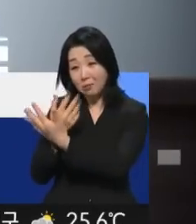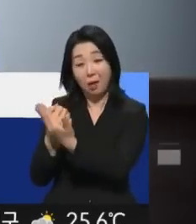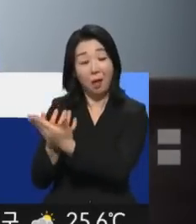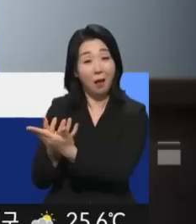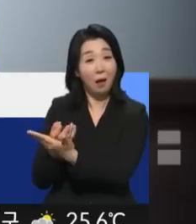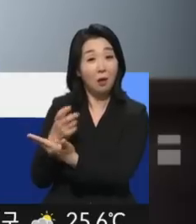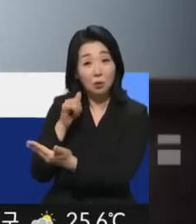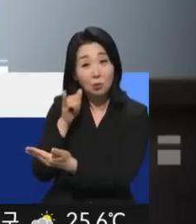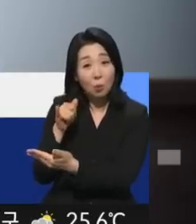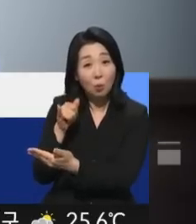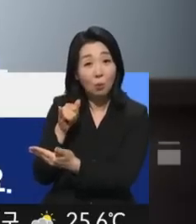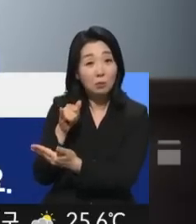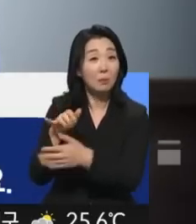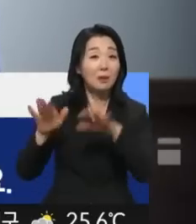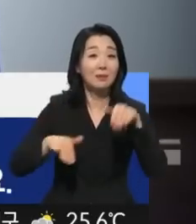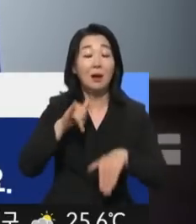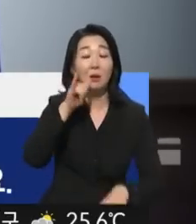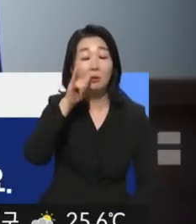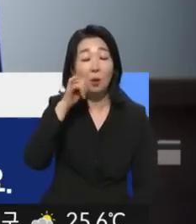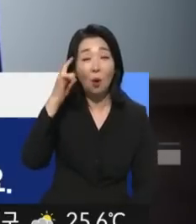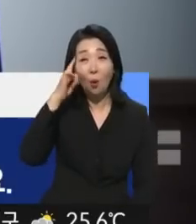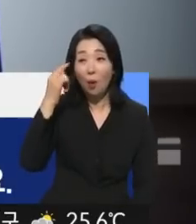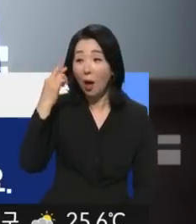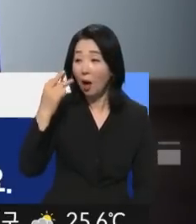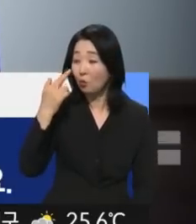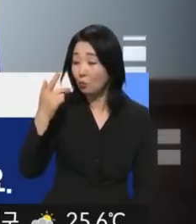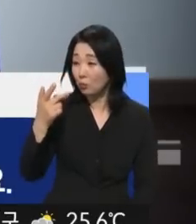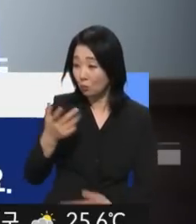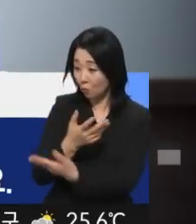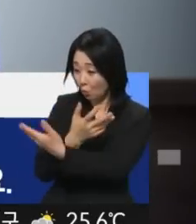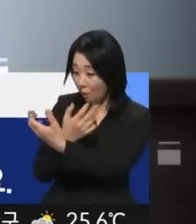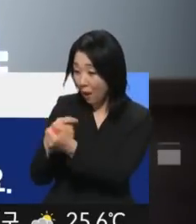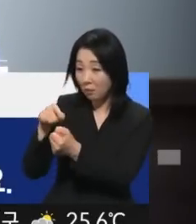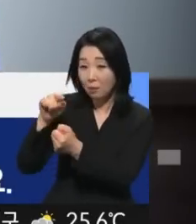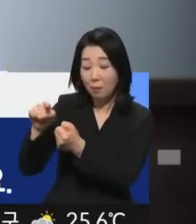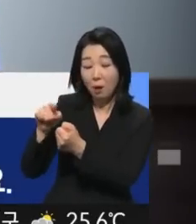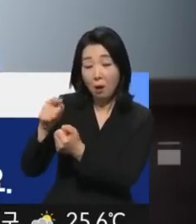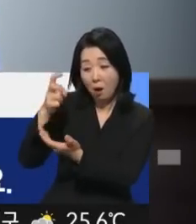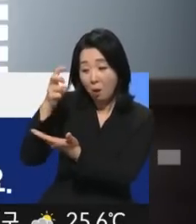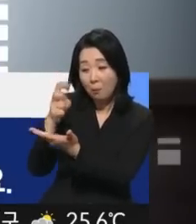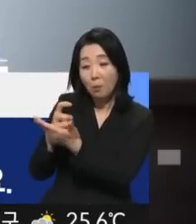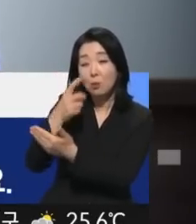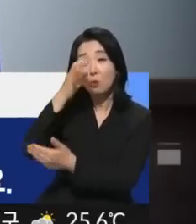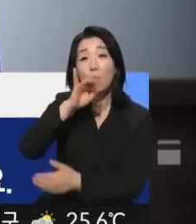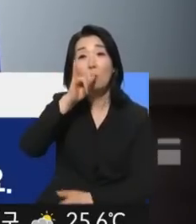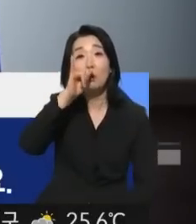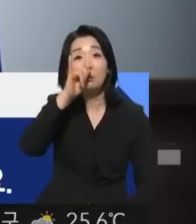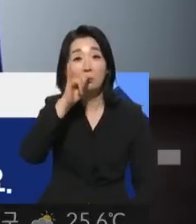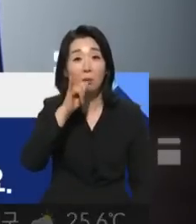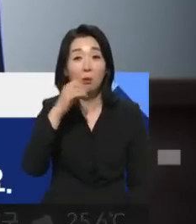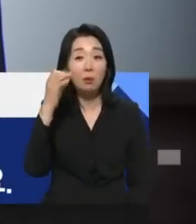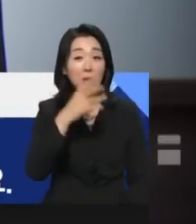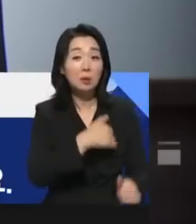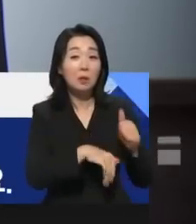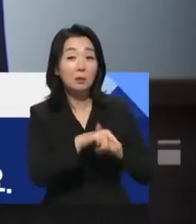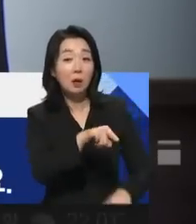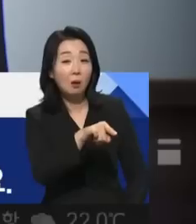있죠. 그러니까 한미 상호 방위 조약이라고 하는 법적 소위 구속력을 갖고 있는 것하고 선언이라고 하는